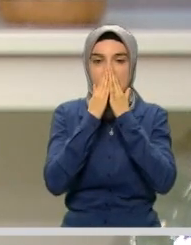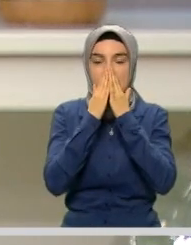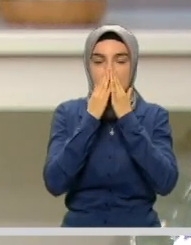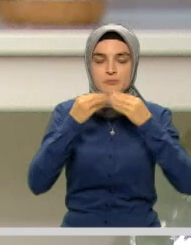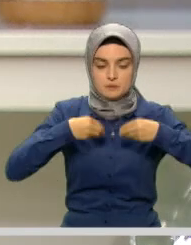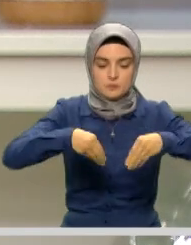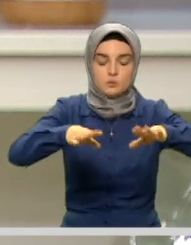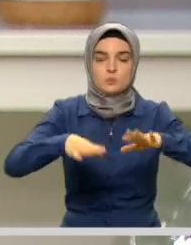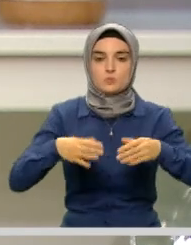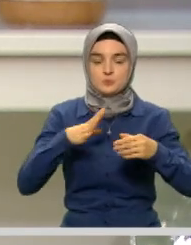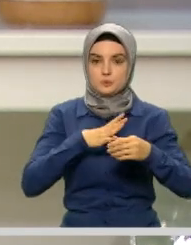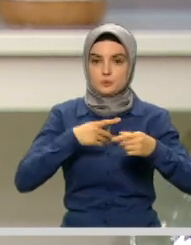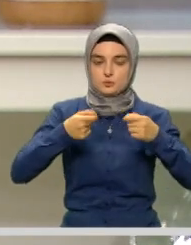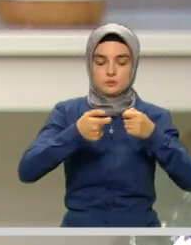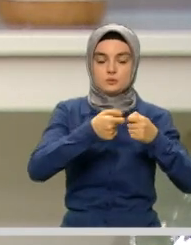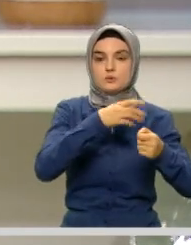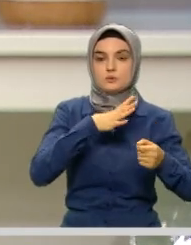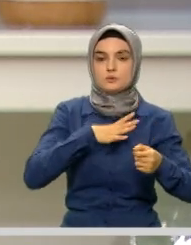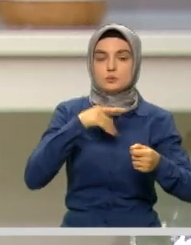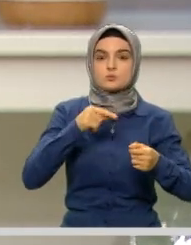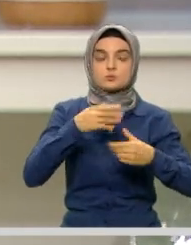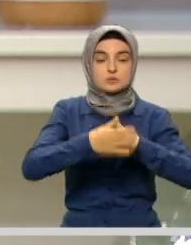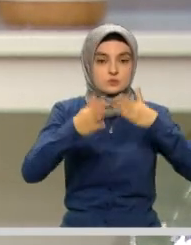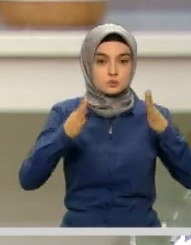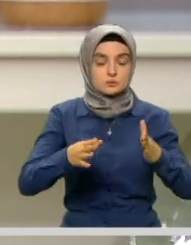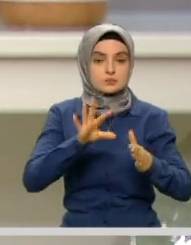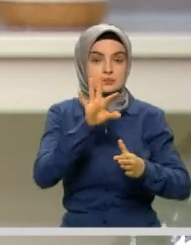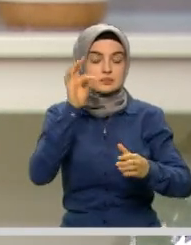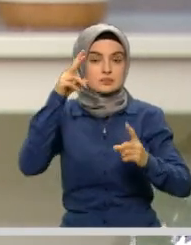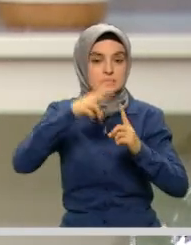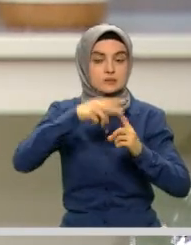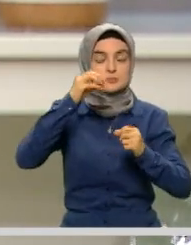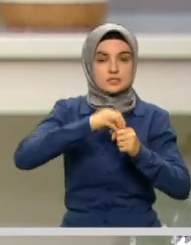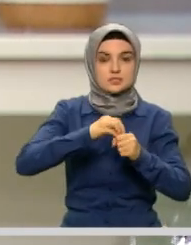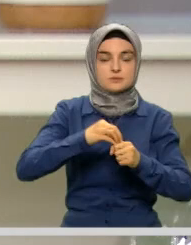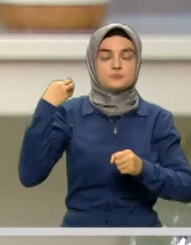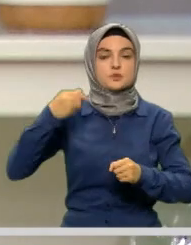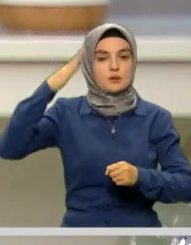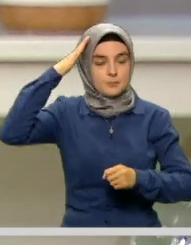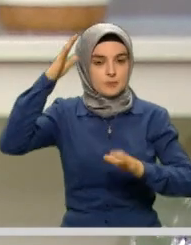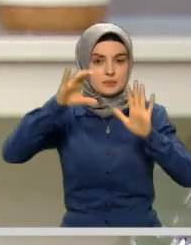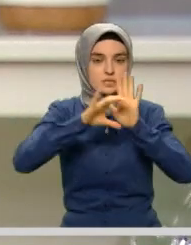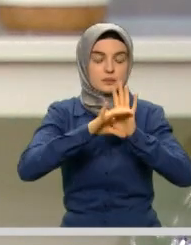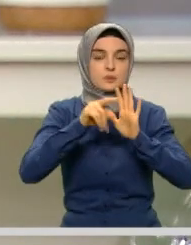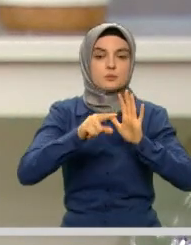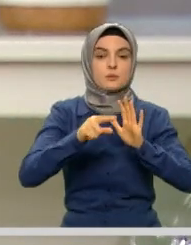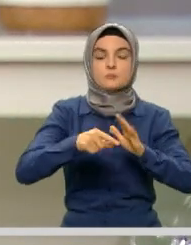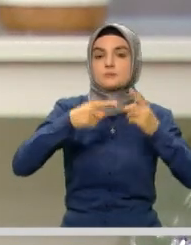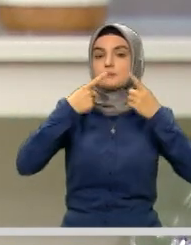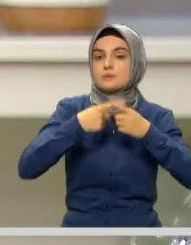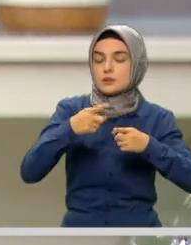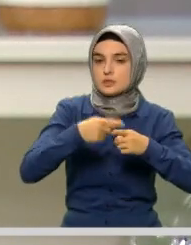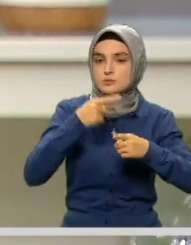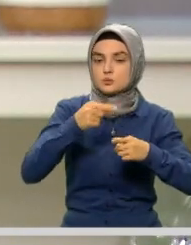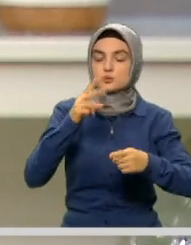var, tesbihimiz var. Bu güzel hediye kutumuzun çekilişine katılmak için Yeni Güne Merhaba TV Instagram hesabımızda paylaştığımız